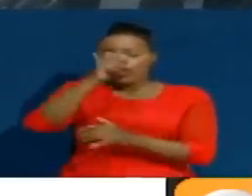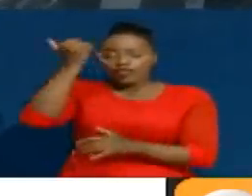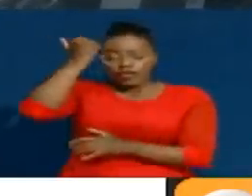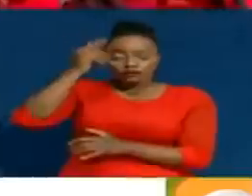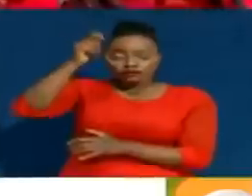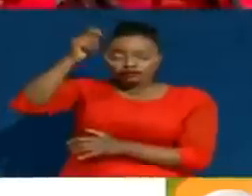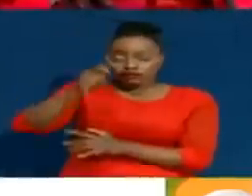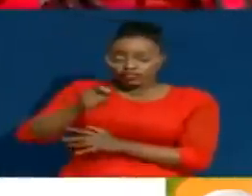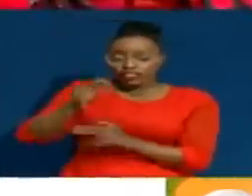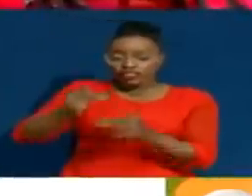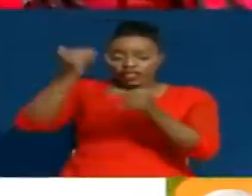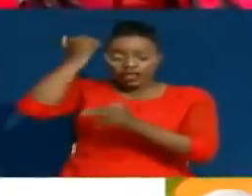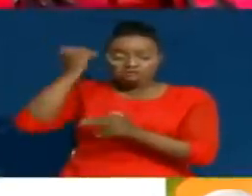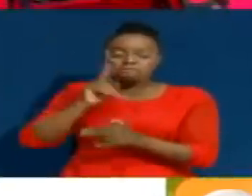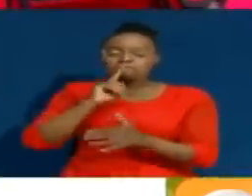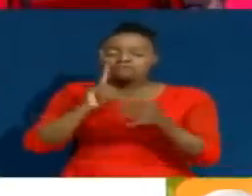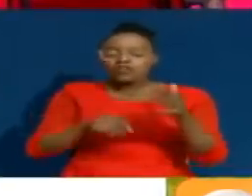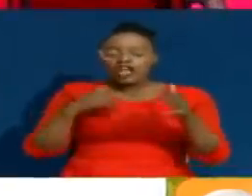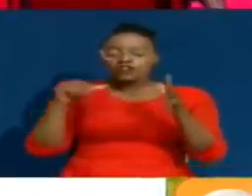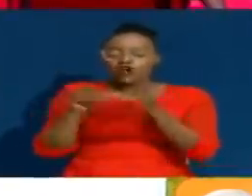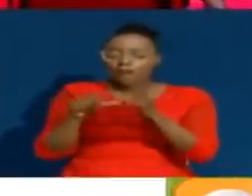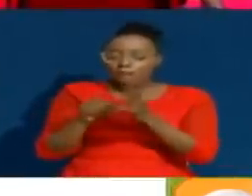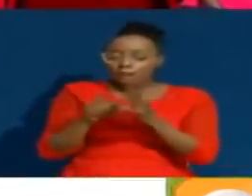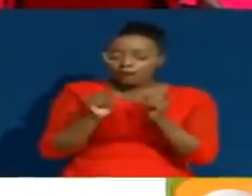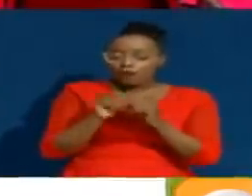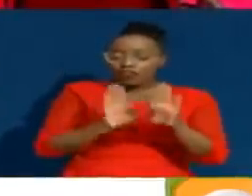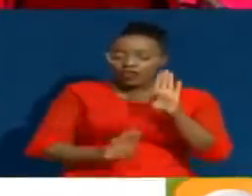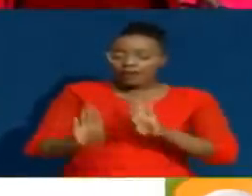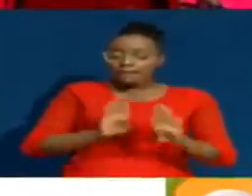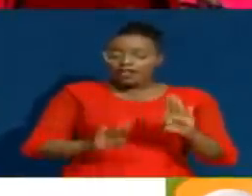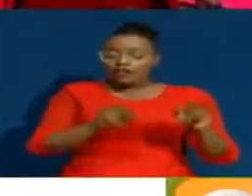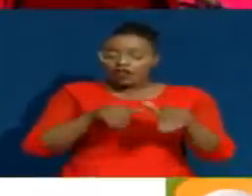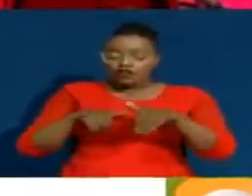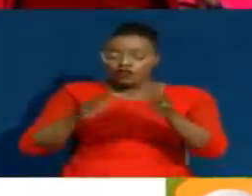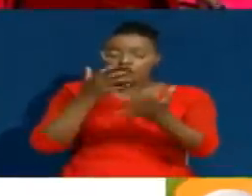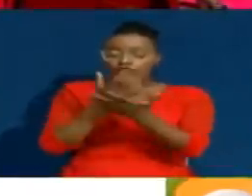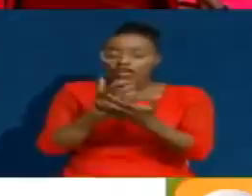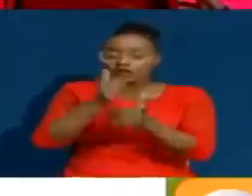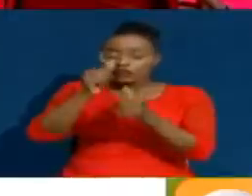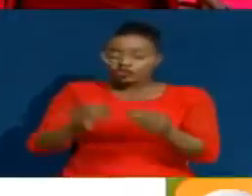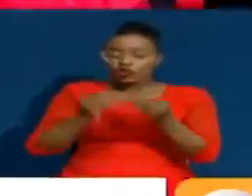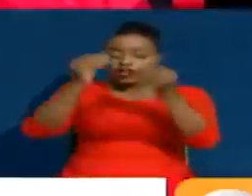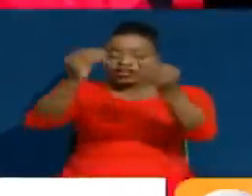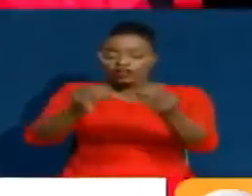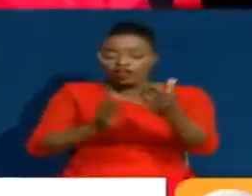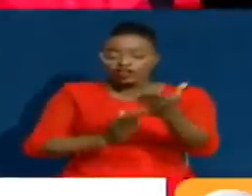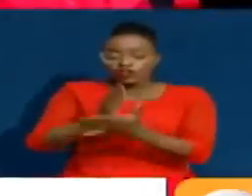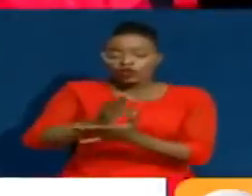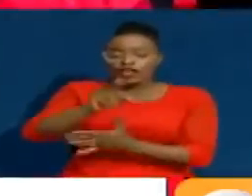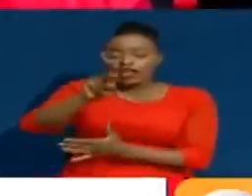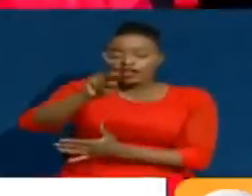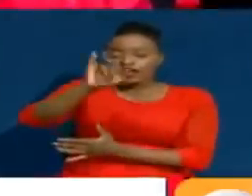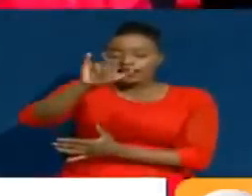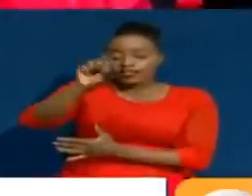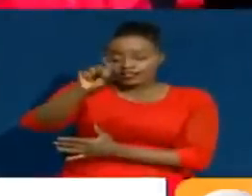wa mahakama kuu, akisimama kidete kuwa wana dosari za kimaadili kulingana na ushahidi uliowasilishwa kwake na kitengo cha